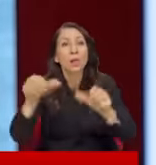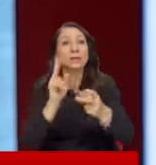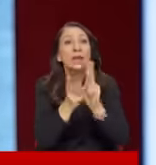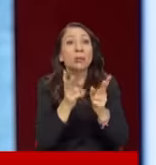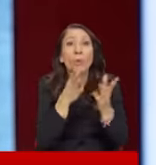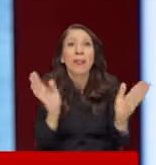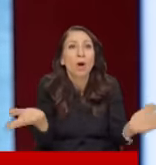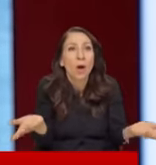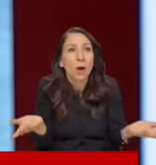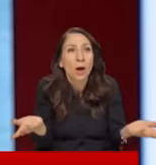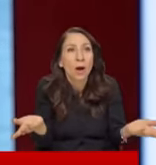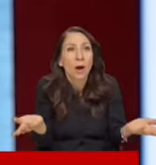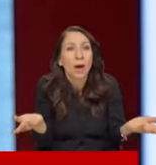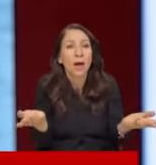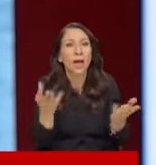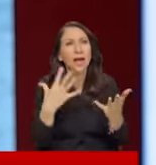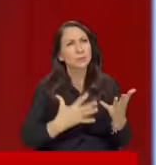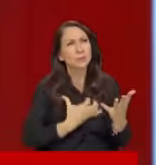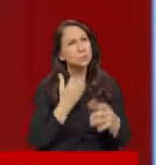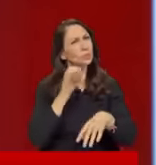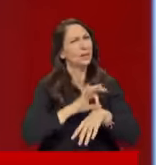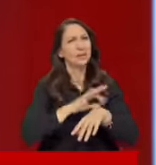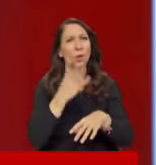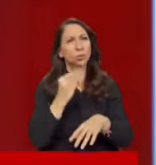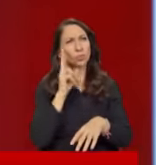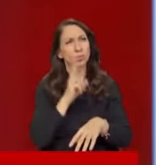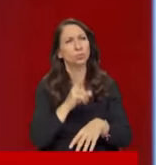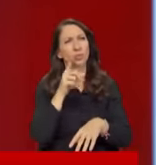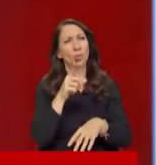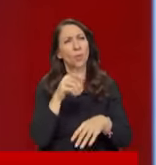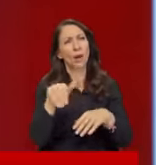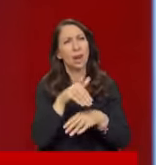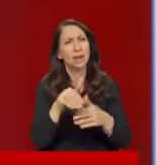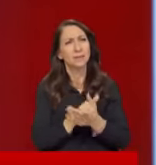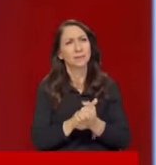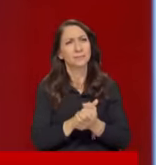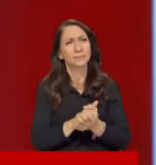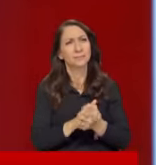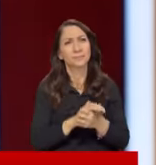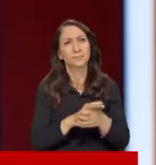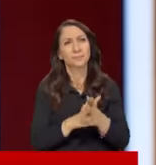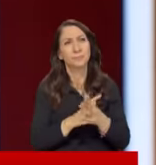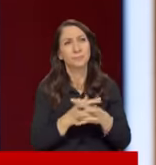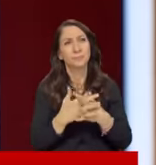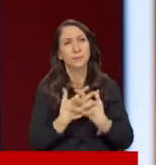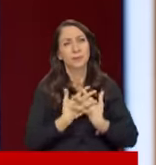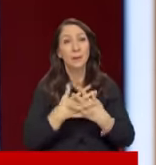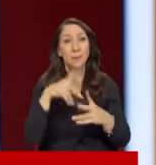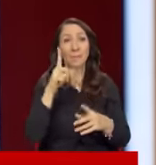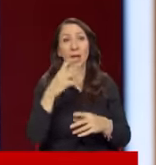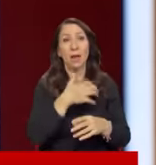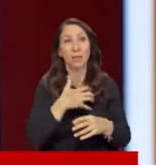nedir bilmiyor en yaralandığını an ne oldu gördüğünüz o mahallelerde mesela eee bir anne